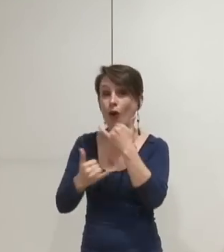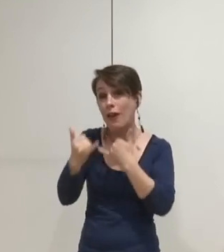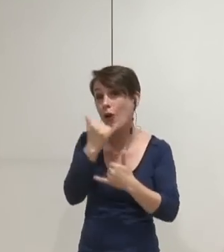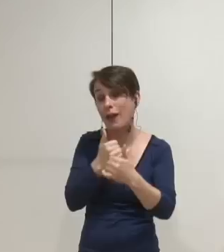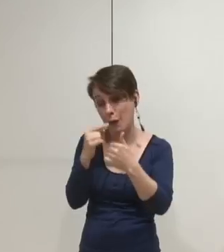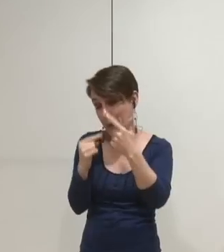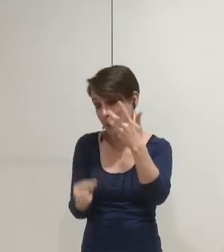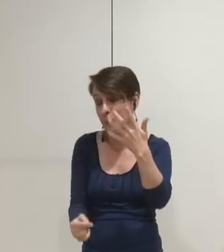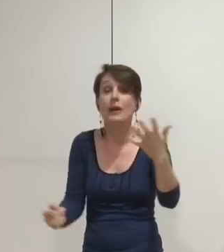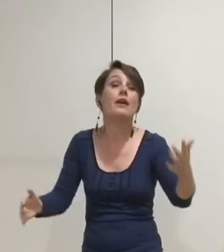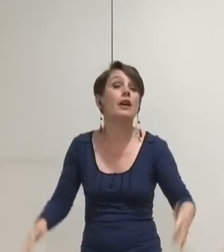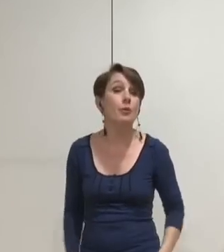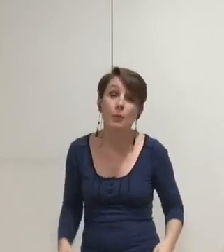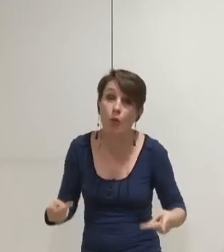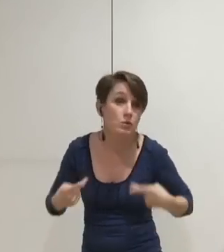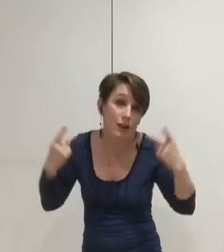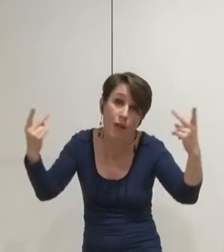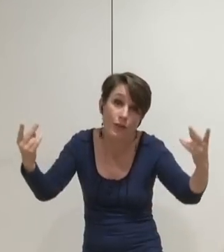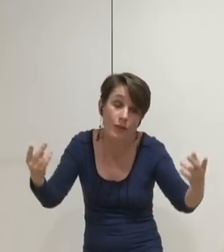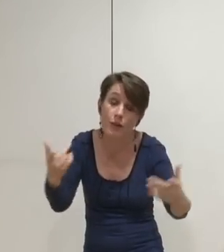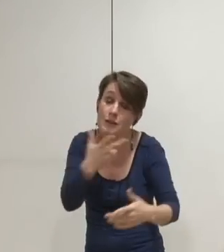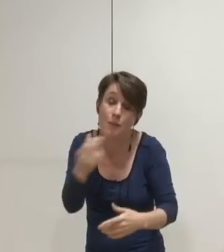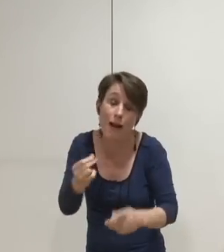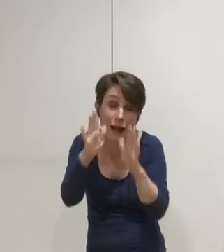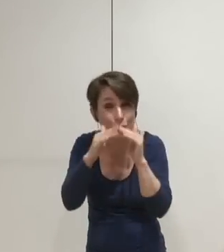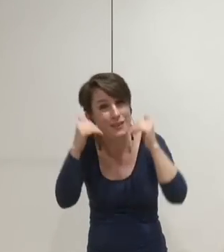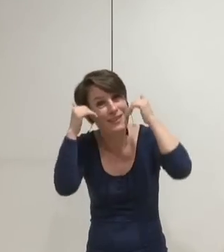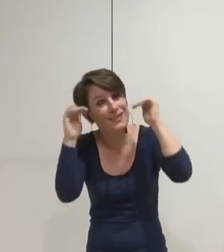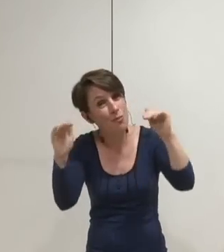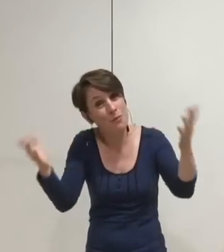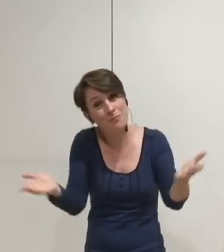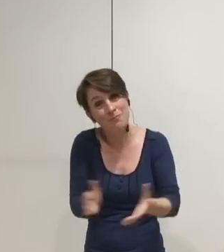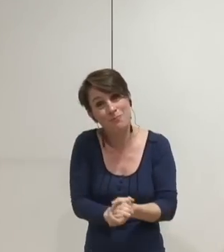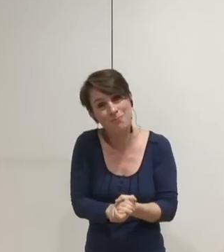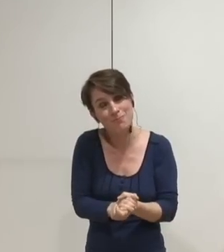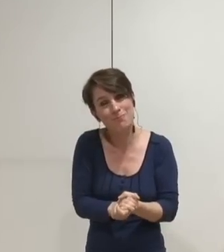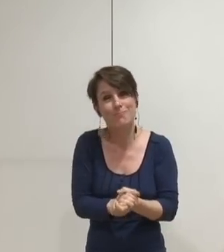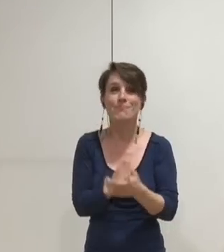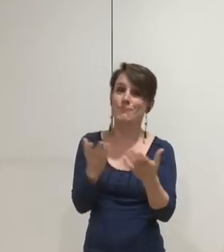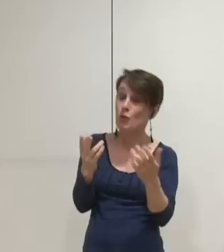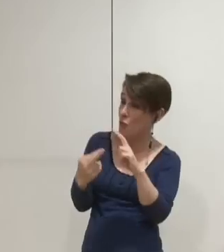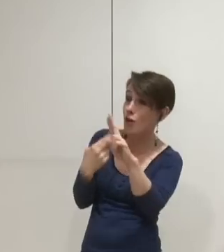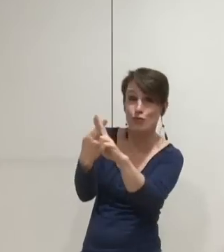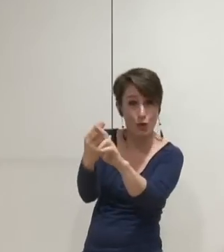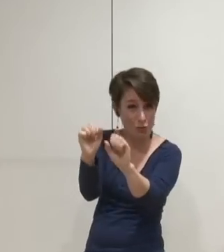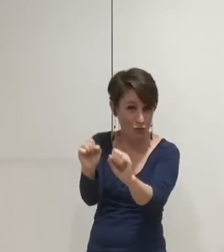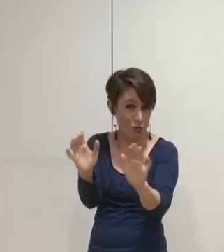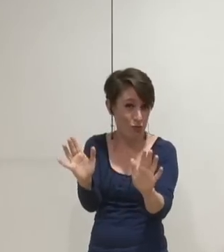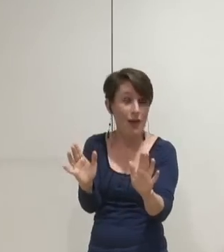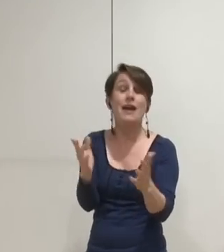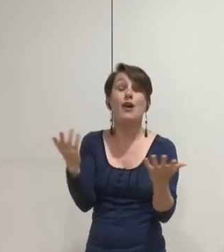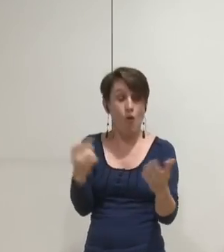bon c'est c'est comme ça c'est la vie et ça n'empêche pas de d'en sourire euh donc pour répondre à votre question comme j'ai dit tout à l'heure c'est un